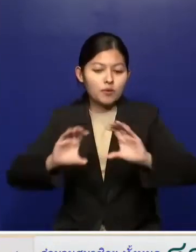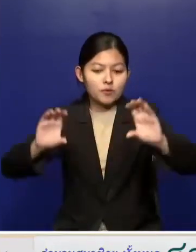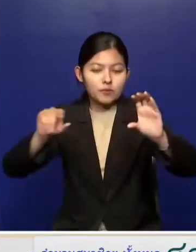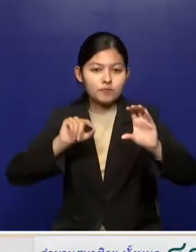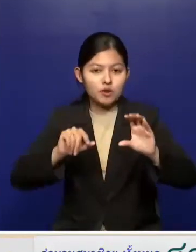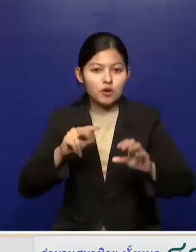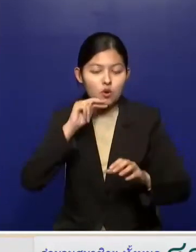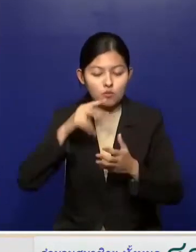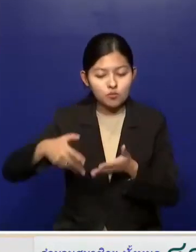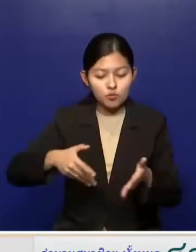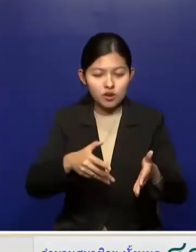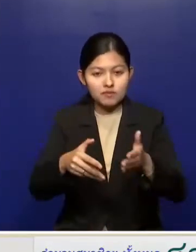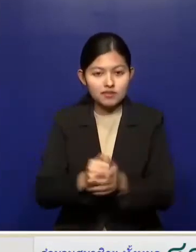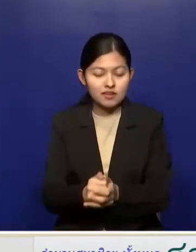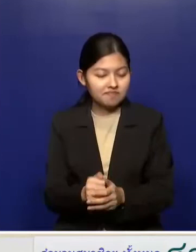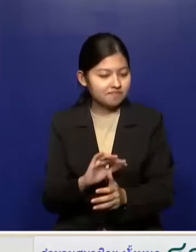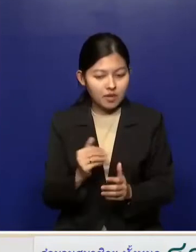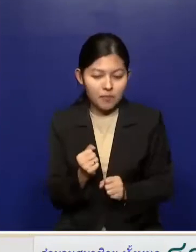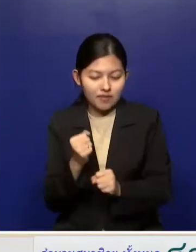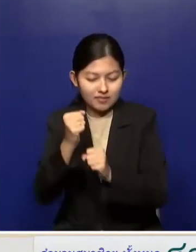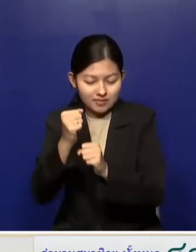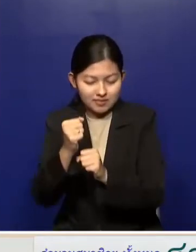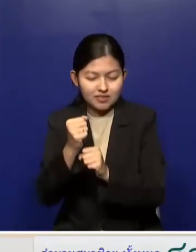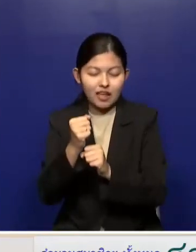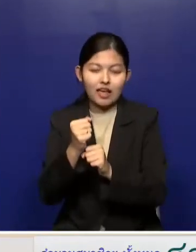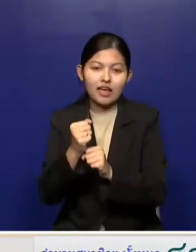งว่